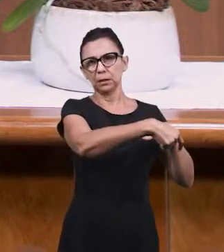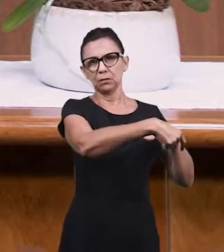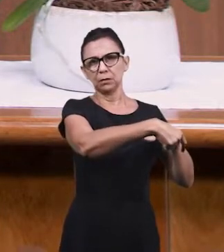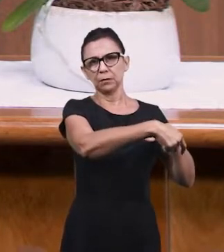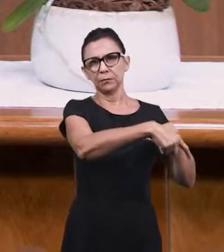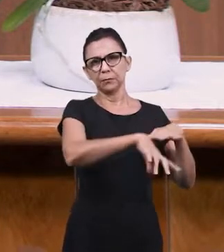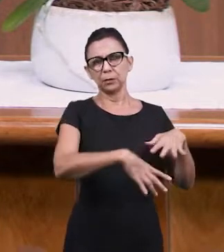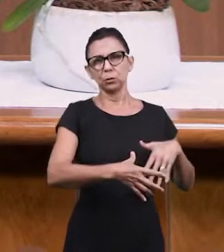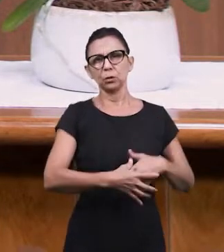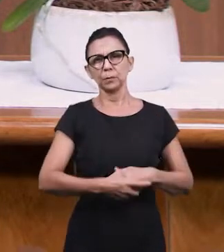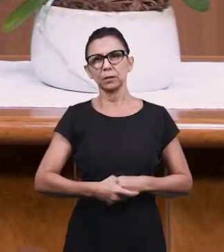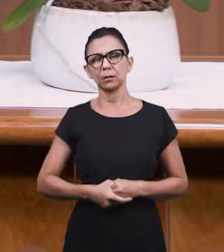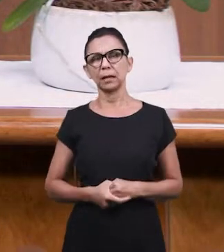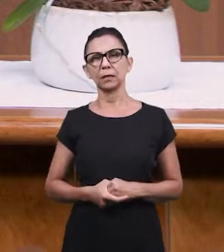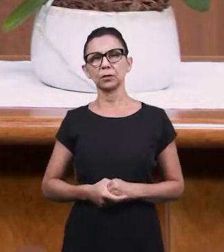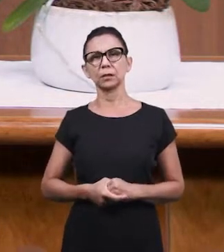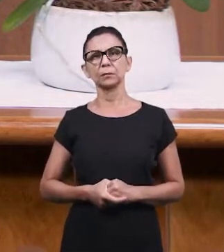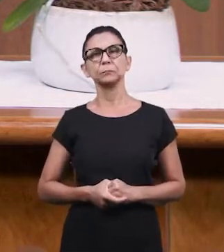existent.